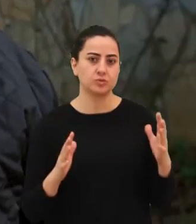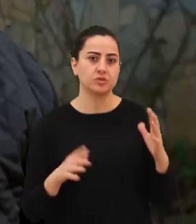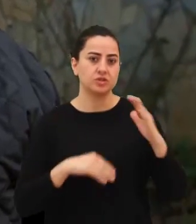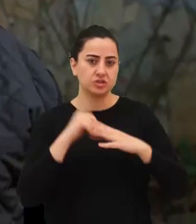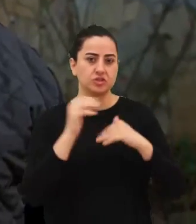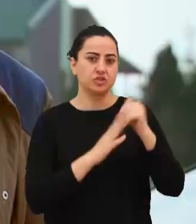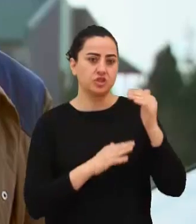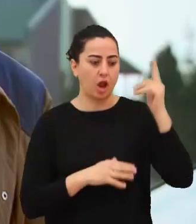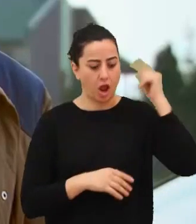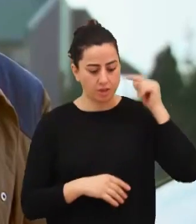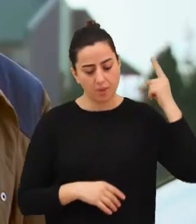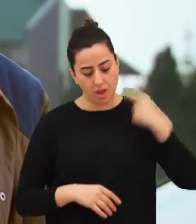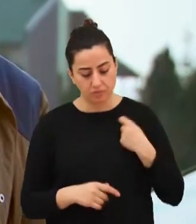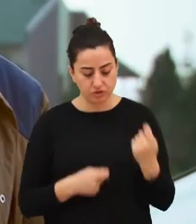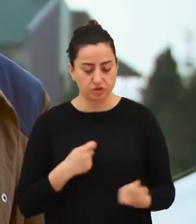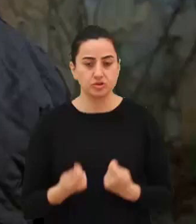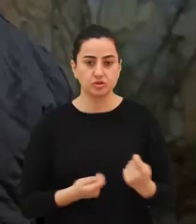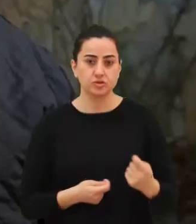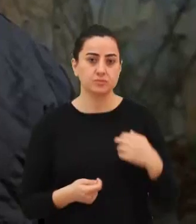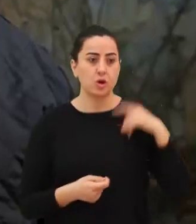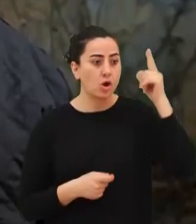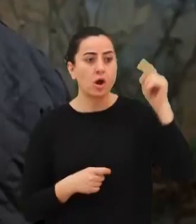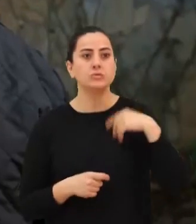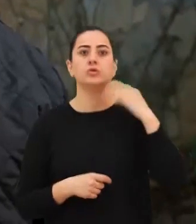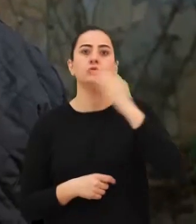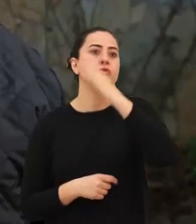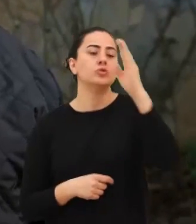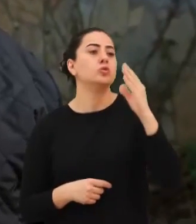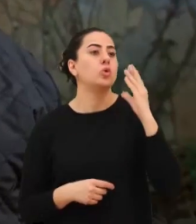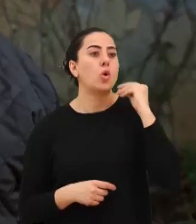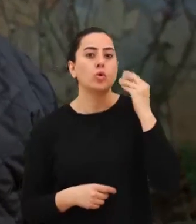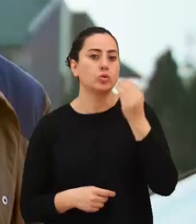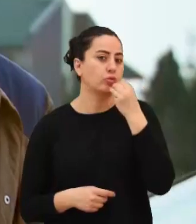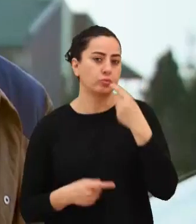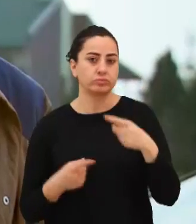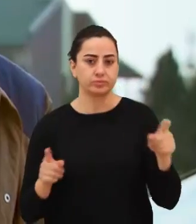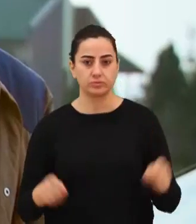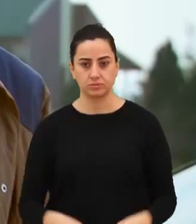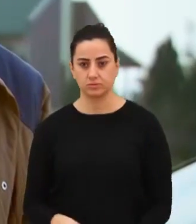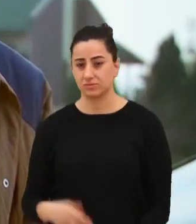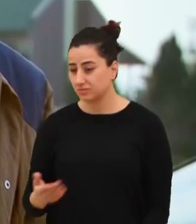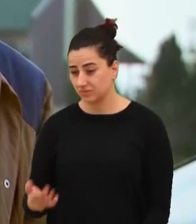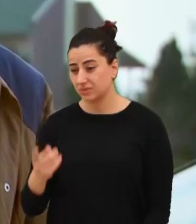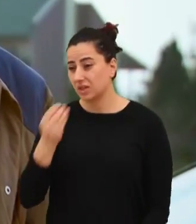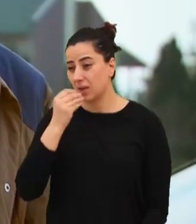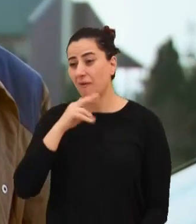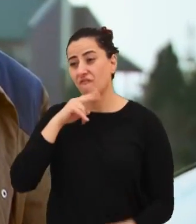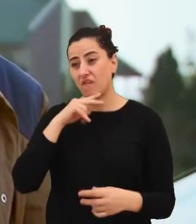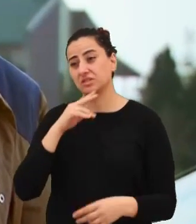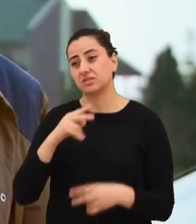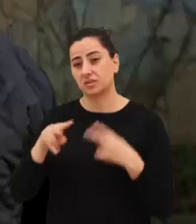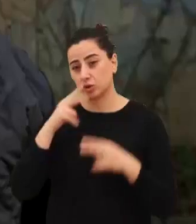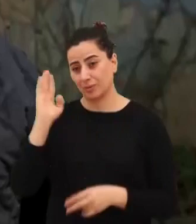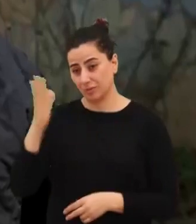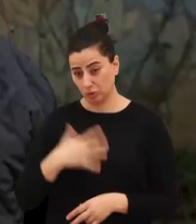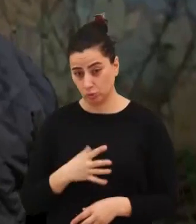inşaatçı Kemal Bey'in kahyasıyım. Biz onun sayesinde çok Fransız mutfakları gördük. Ne yani? Sen şimdi yemek yemeye Fransız restoranına mı